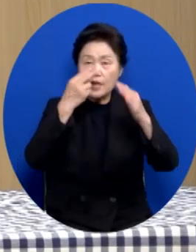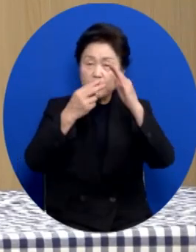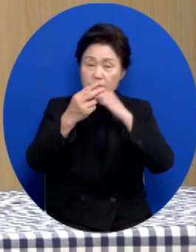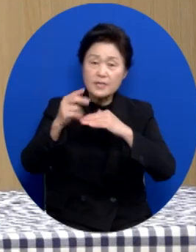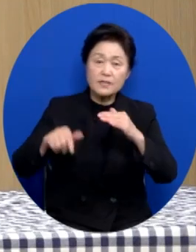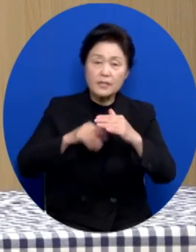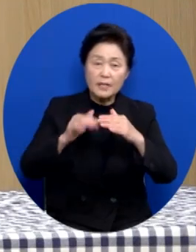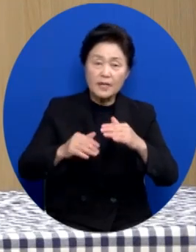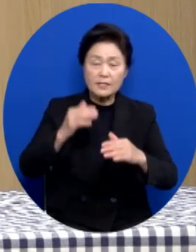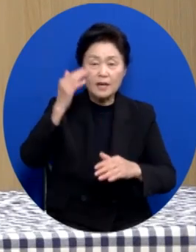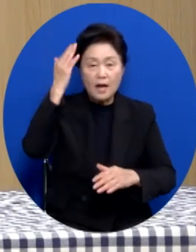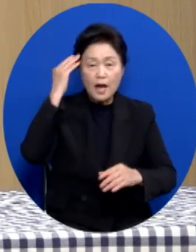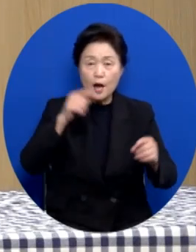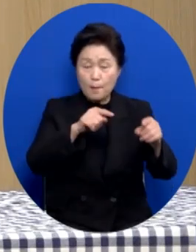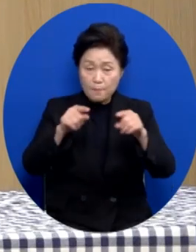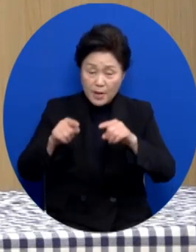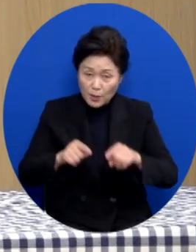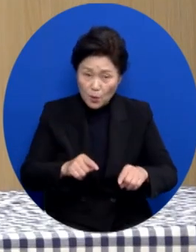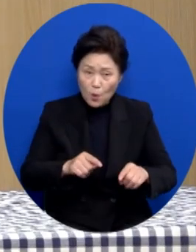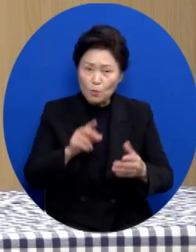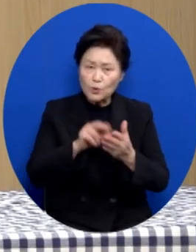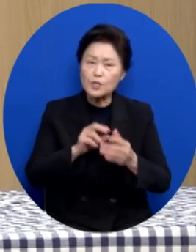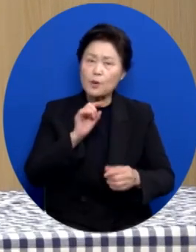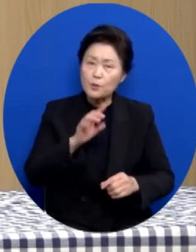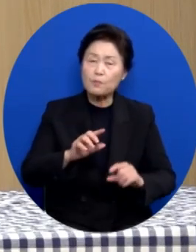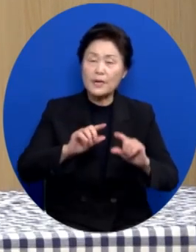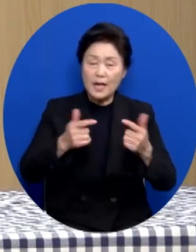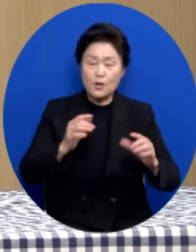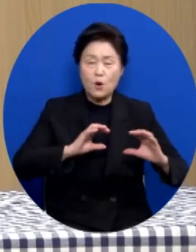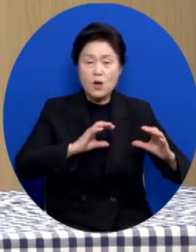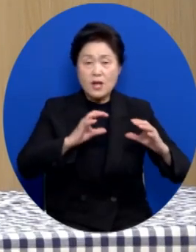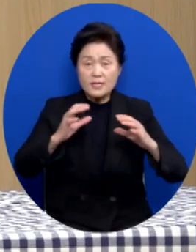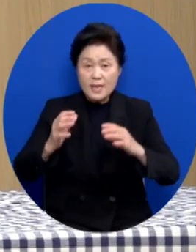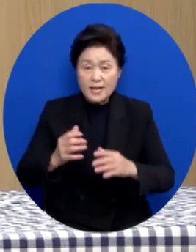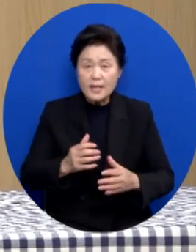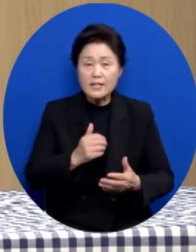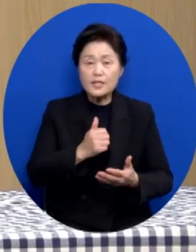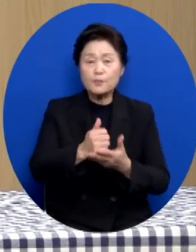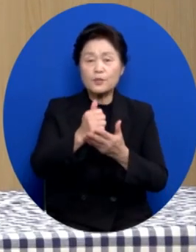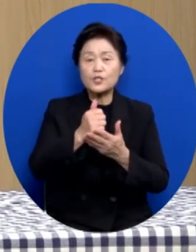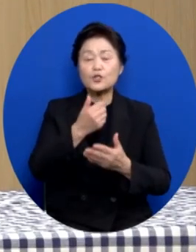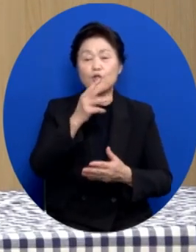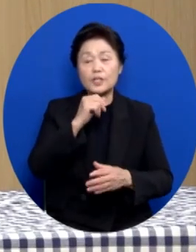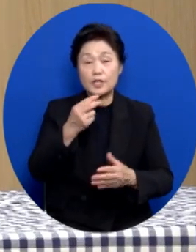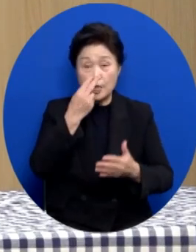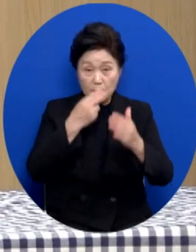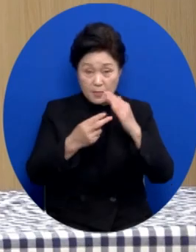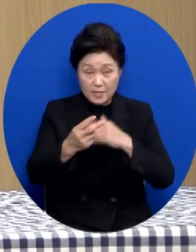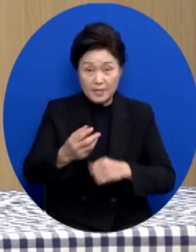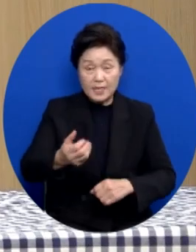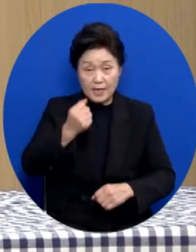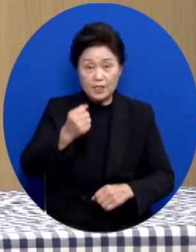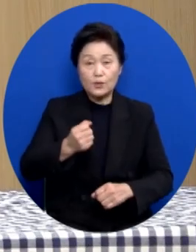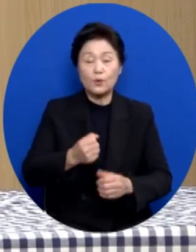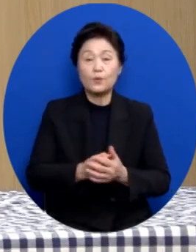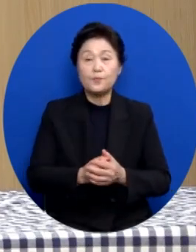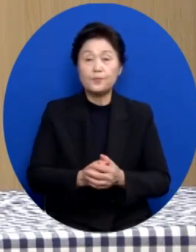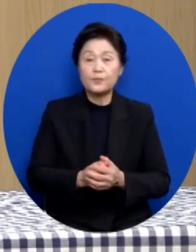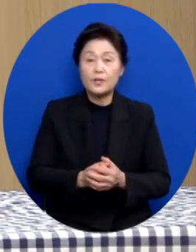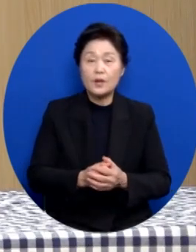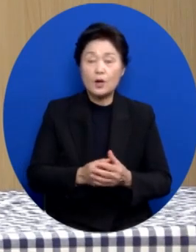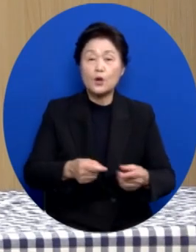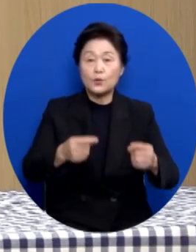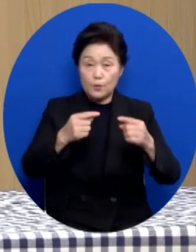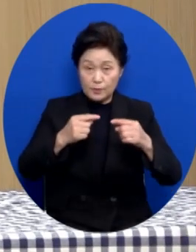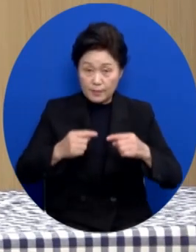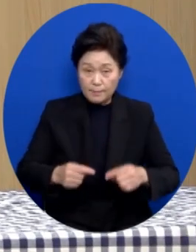한반도의 이슈가 한반도만이 아니라 열방을 섬기는 비전 안에서 이렇게 함께 하나님의 비전 안에